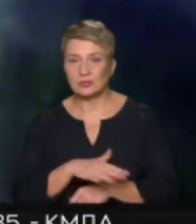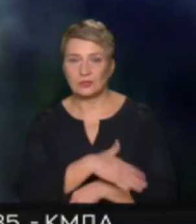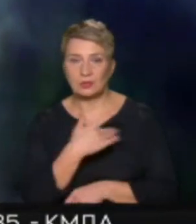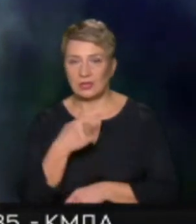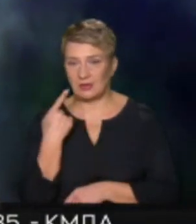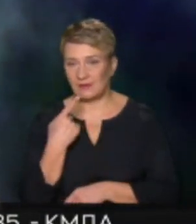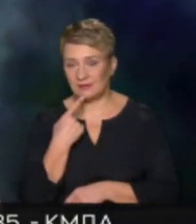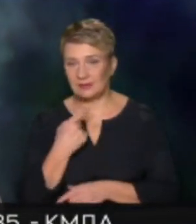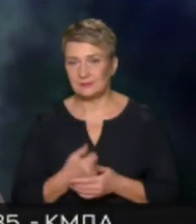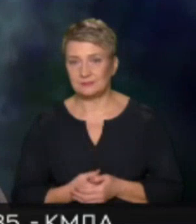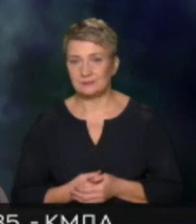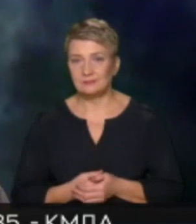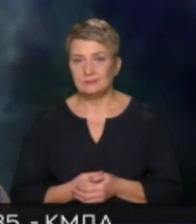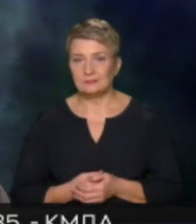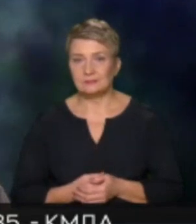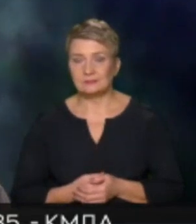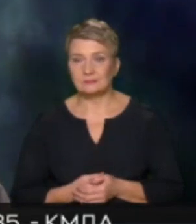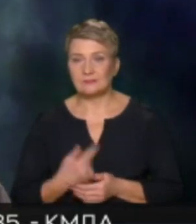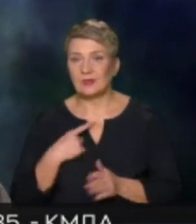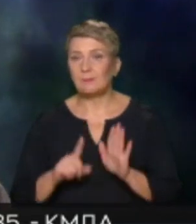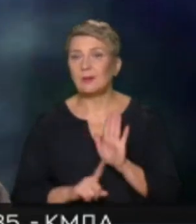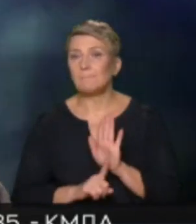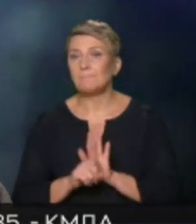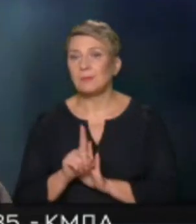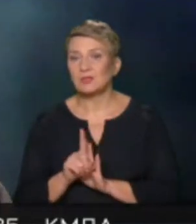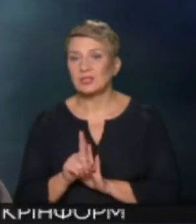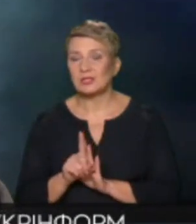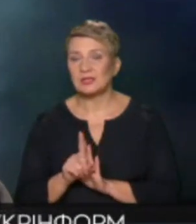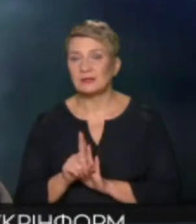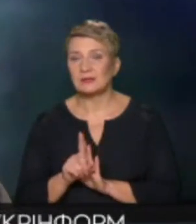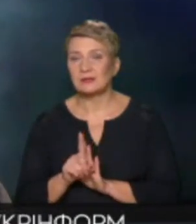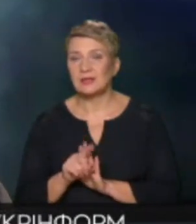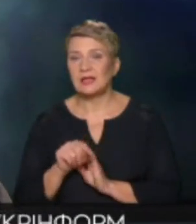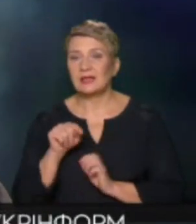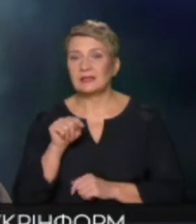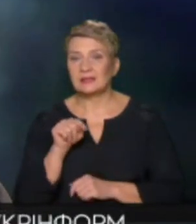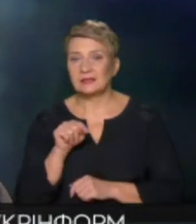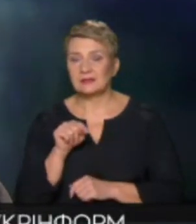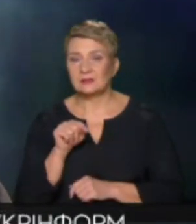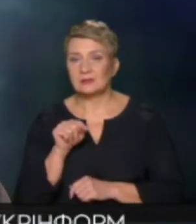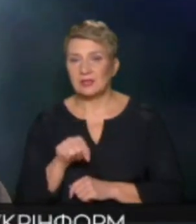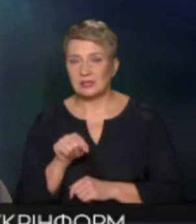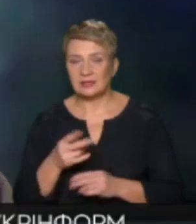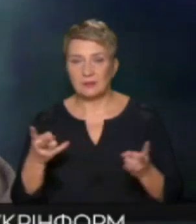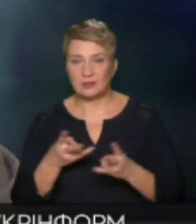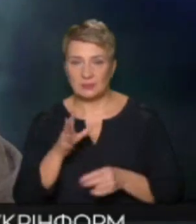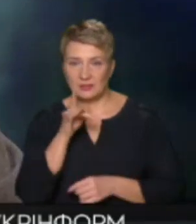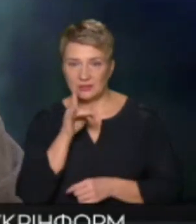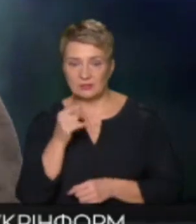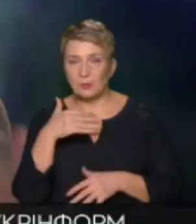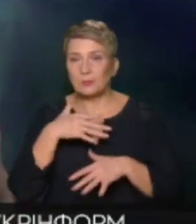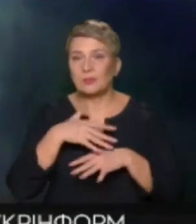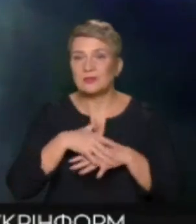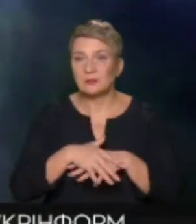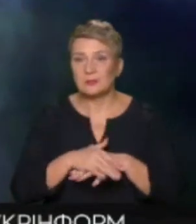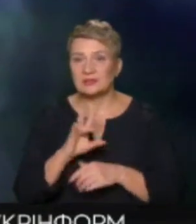насправді. Ми почали, так? Я для цього... Якби потрібен час для того, щоб я зрозуміла,